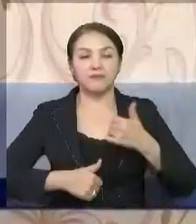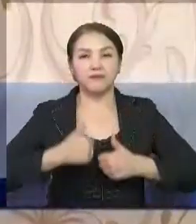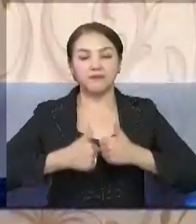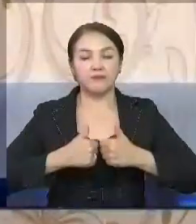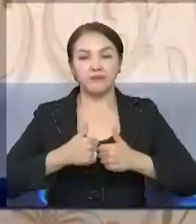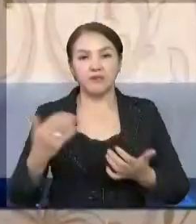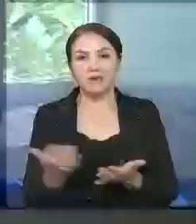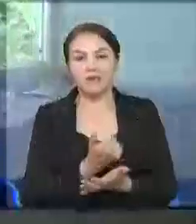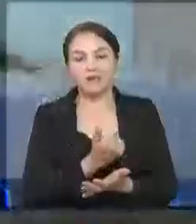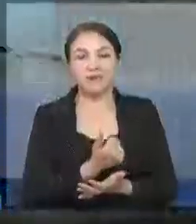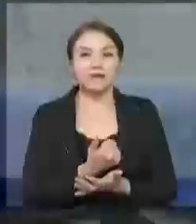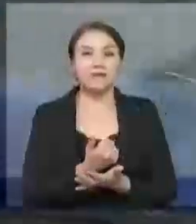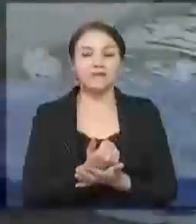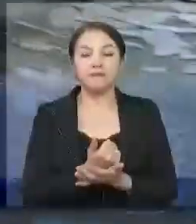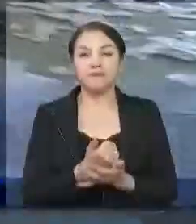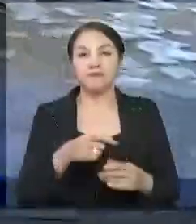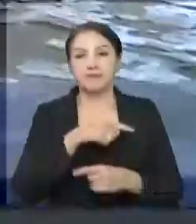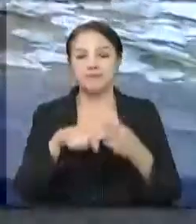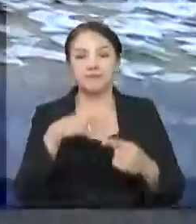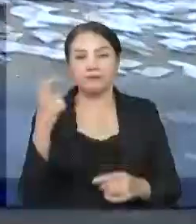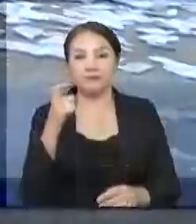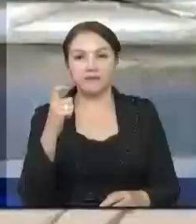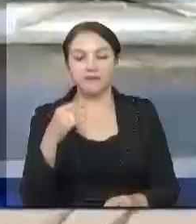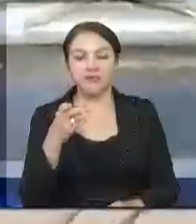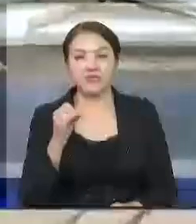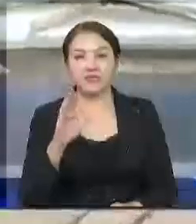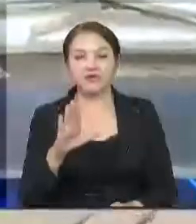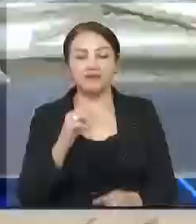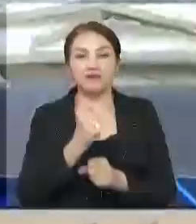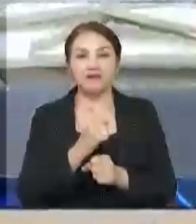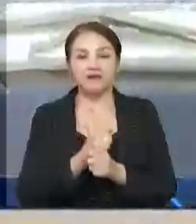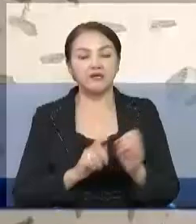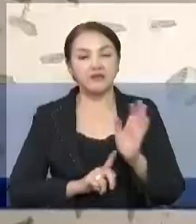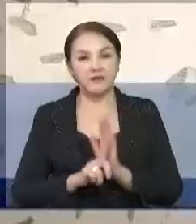тендер выиграли и определился подрядчик, это ТО «Интерстиль».